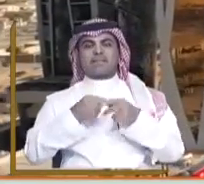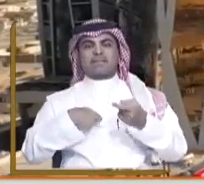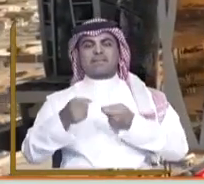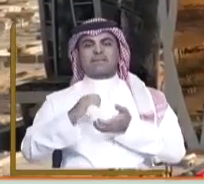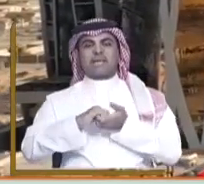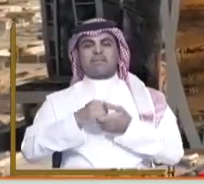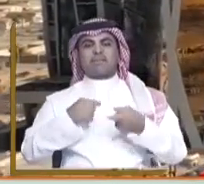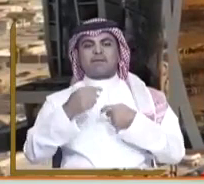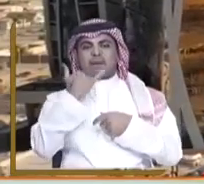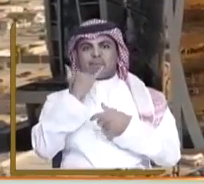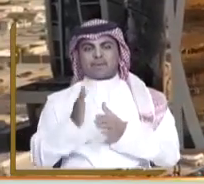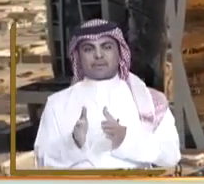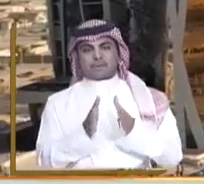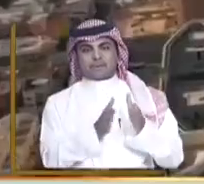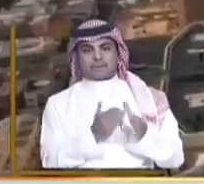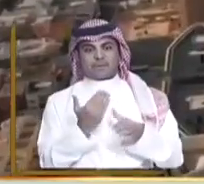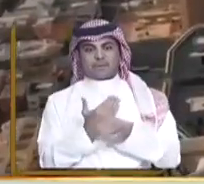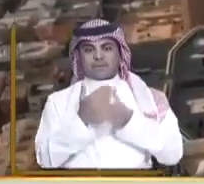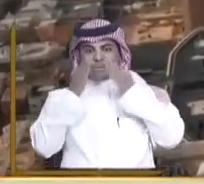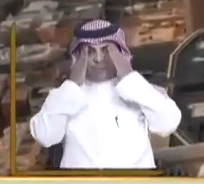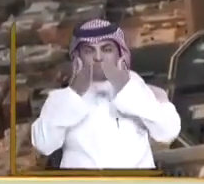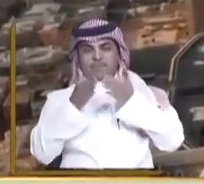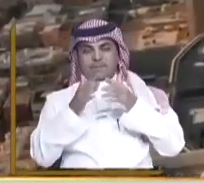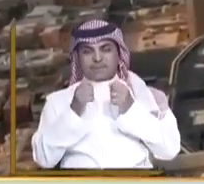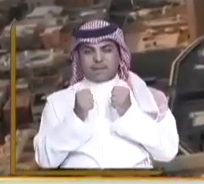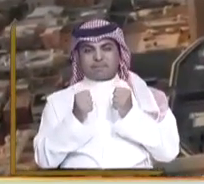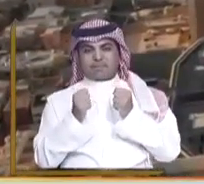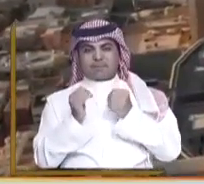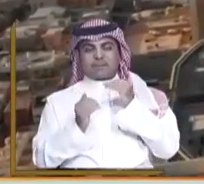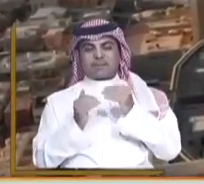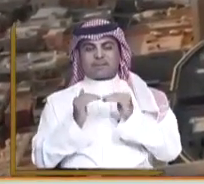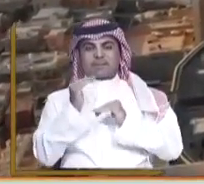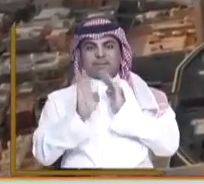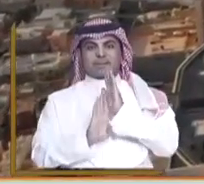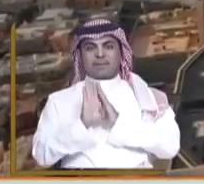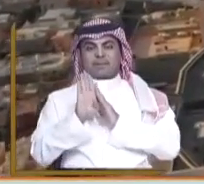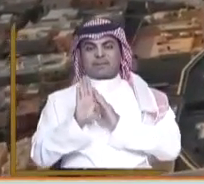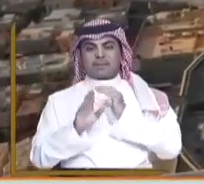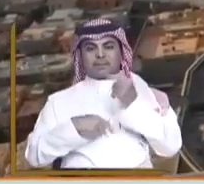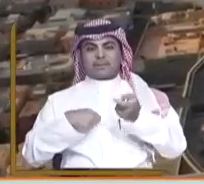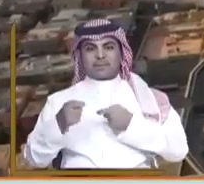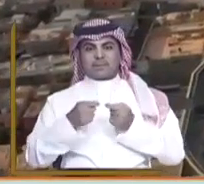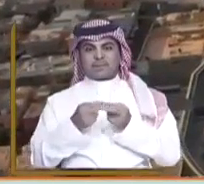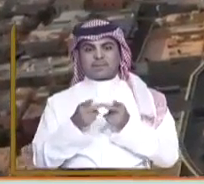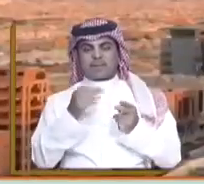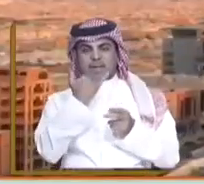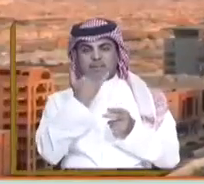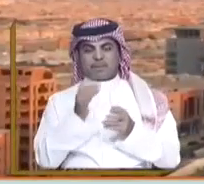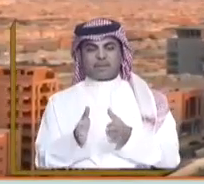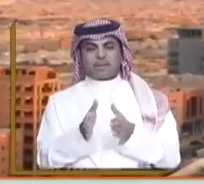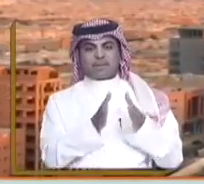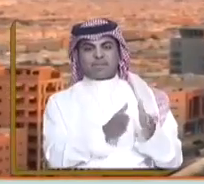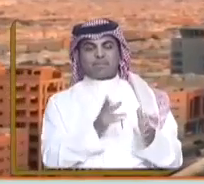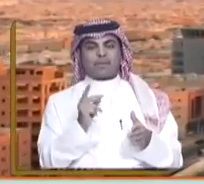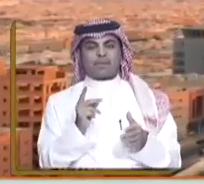العربيه ويهدف الى تسليط الضوء على التحديات التي تواجه التقدم والتعافيه الاقتصادي للدول العربيه بالاضافه